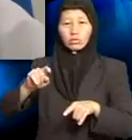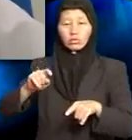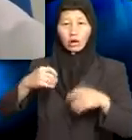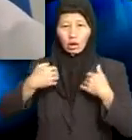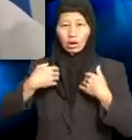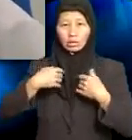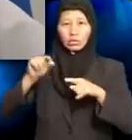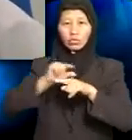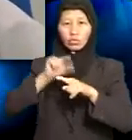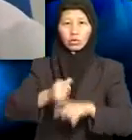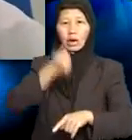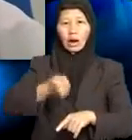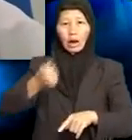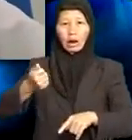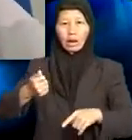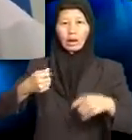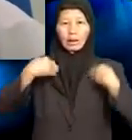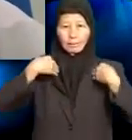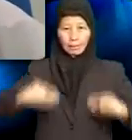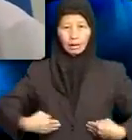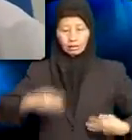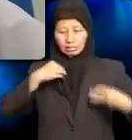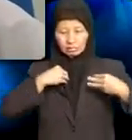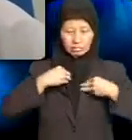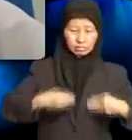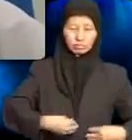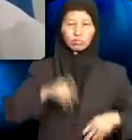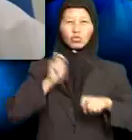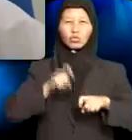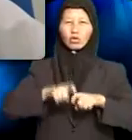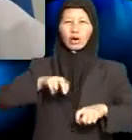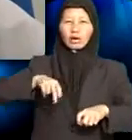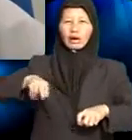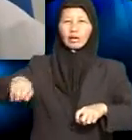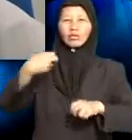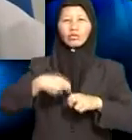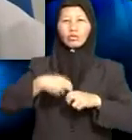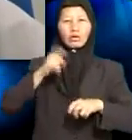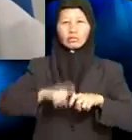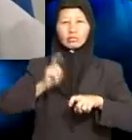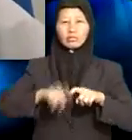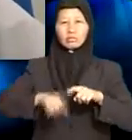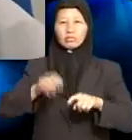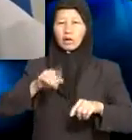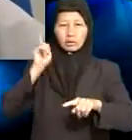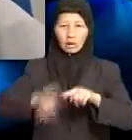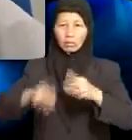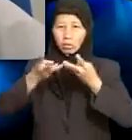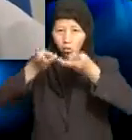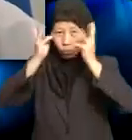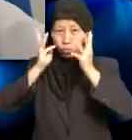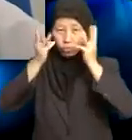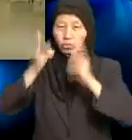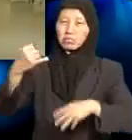beberapa peralatan pada badan dia yang mungkin akan menyusahkan pergerakan dia dan juga tidak membolehkan wuduk dilakukan dengan